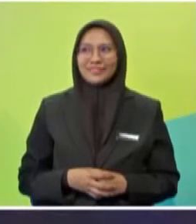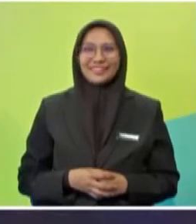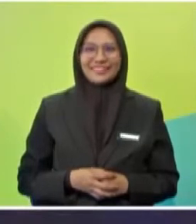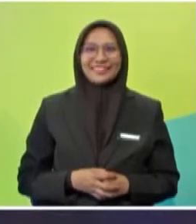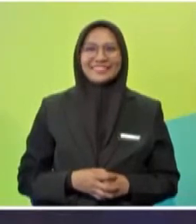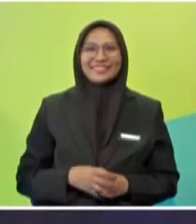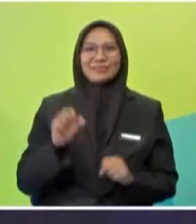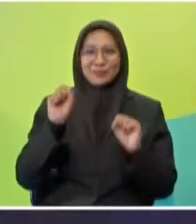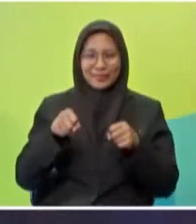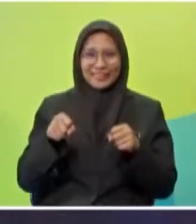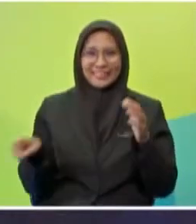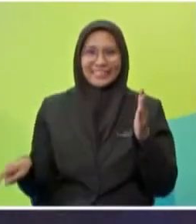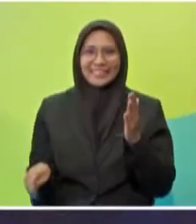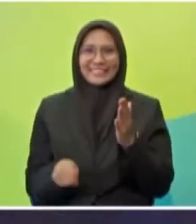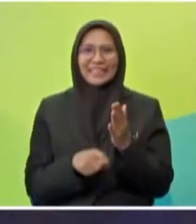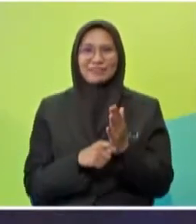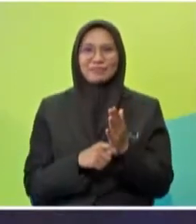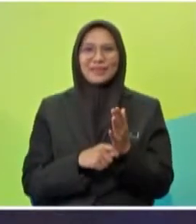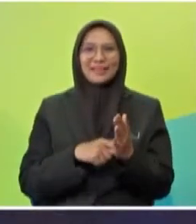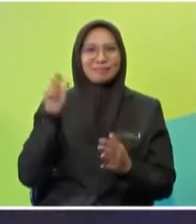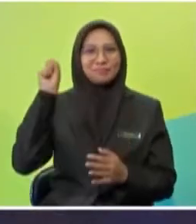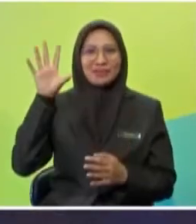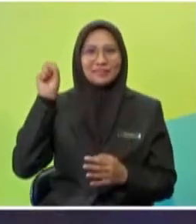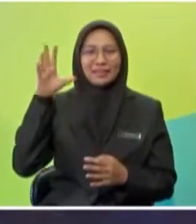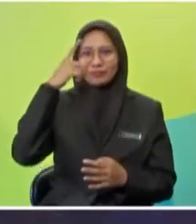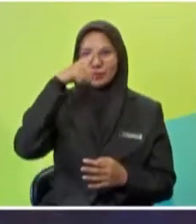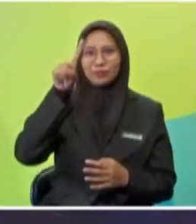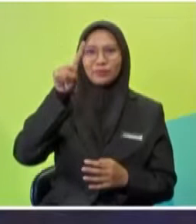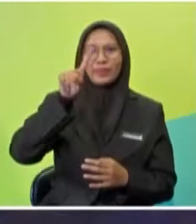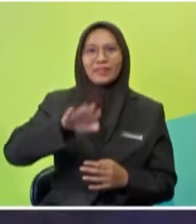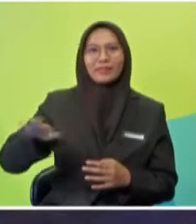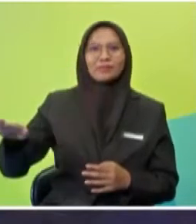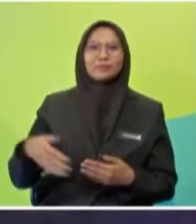penuh kalah tuh boleh itu yang ada